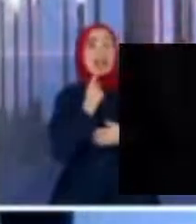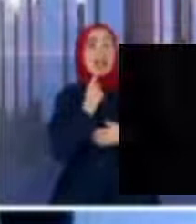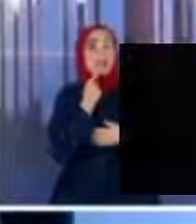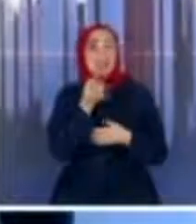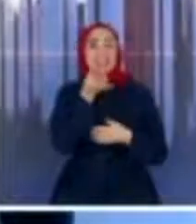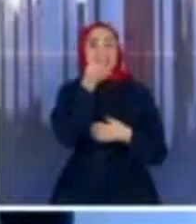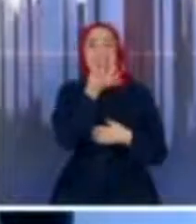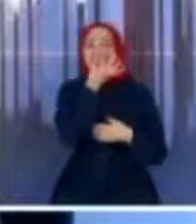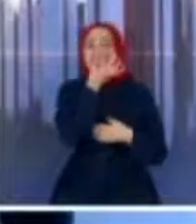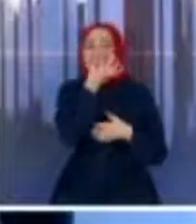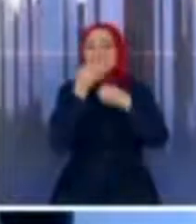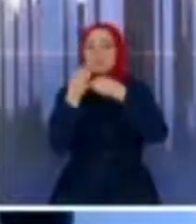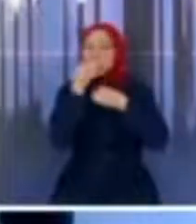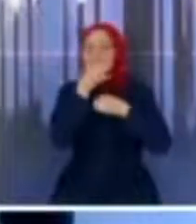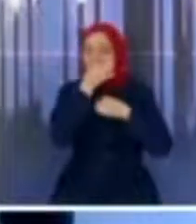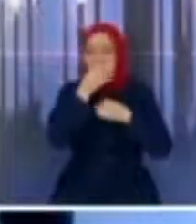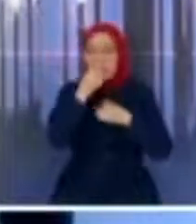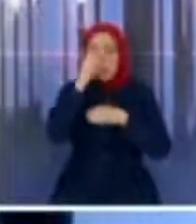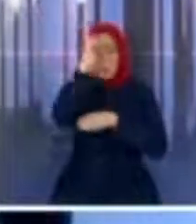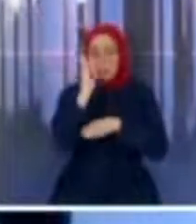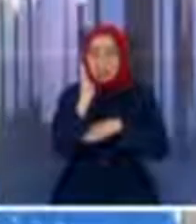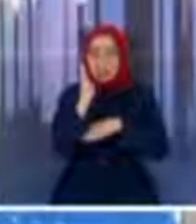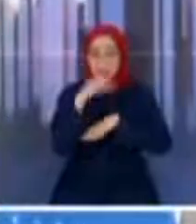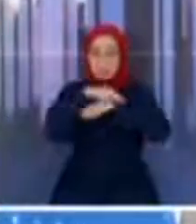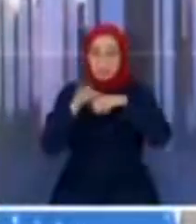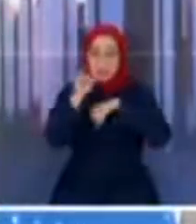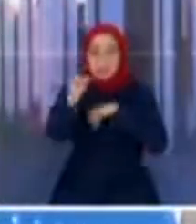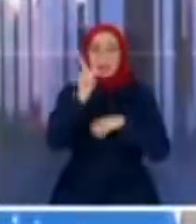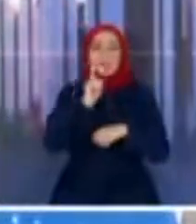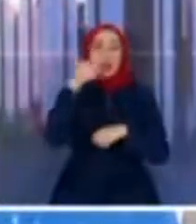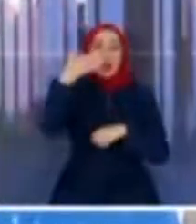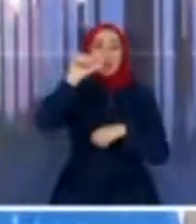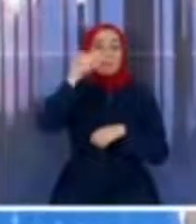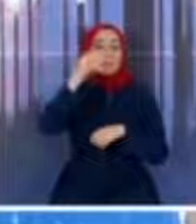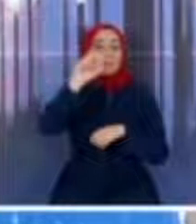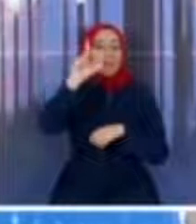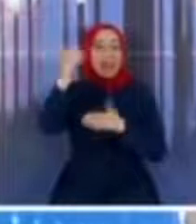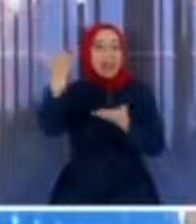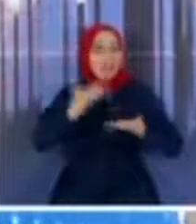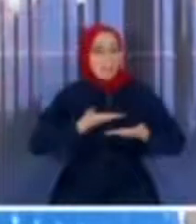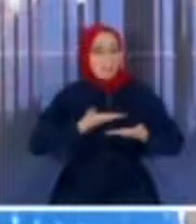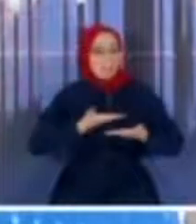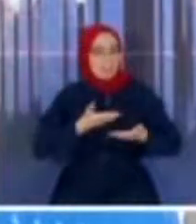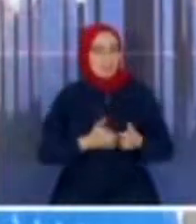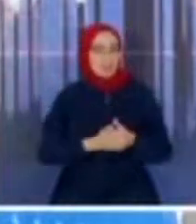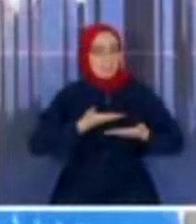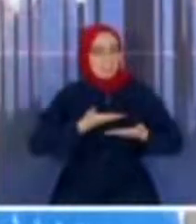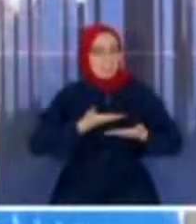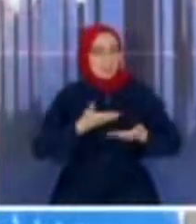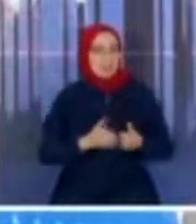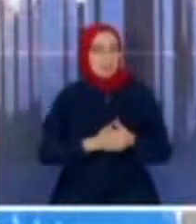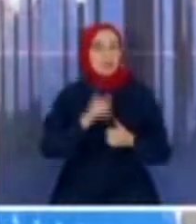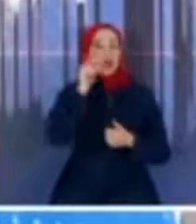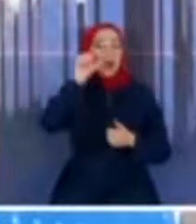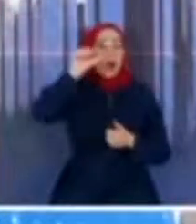بنفزة اللي مثل الليلة في منال سبعي. مرحبا منال. على السلامة، مرحبا بكم عايشة. مرحبا بك وعلى دين الظوافي، ولينا نعرفوك